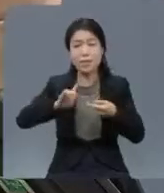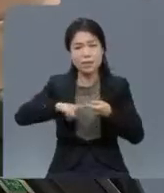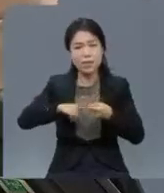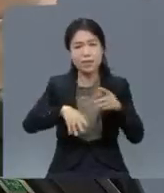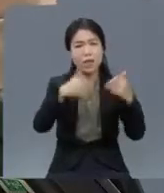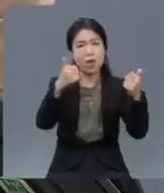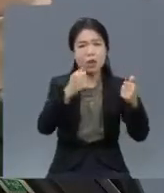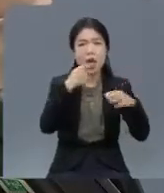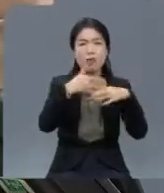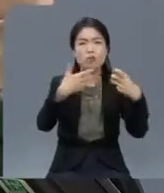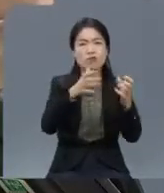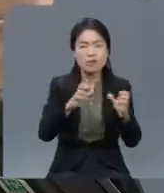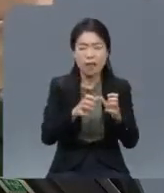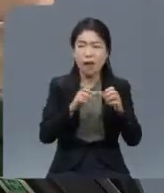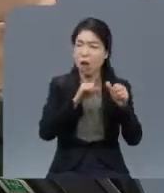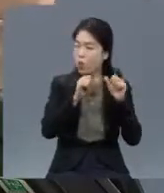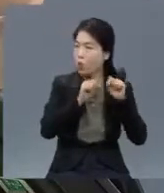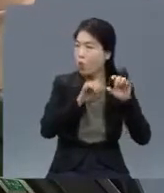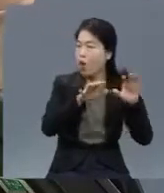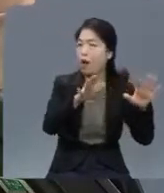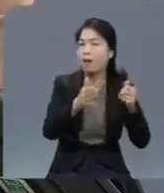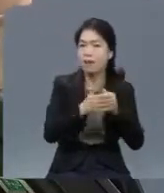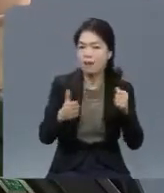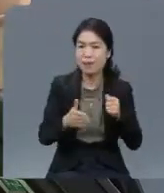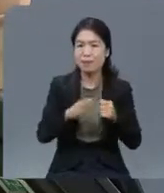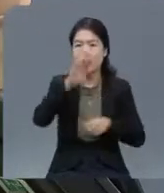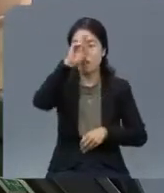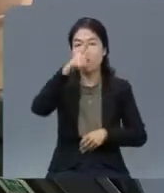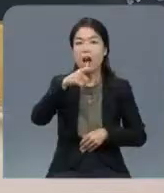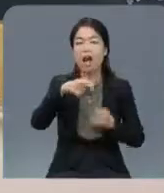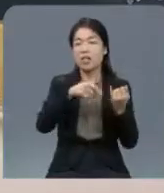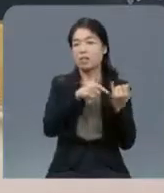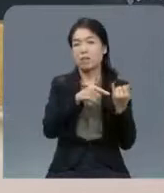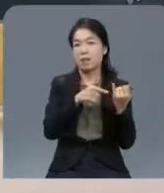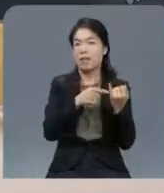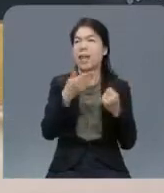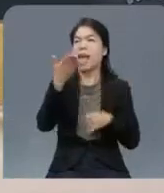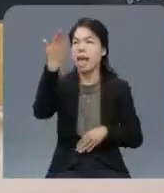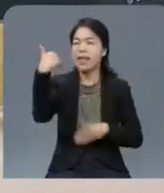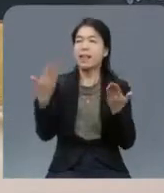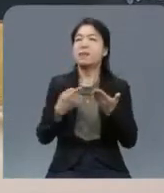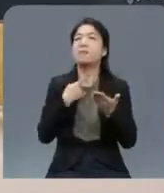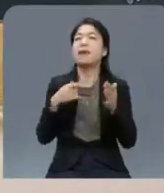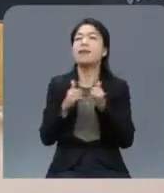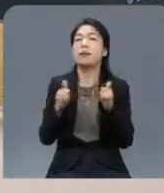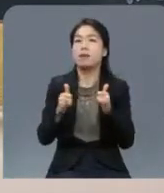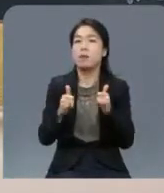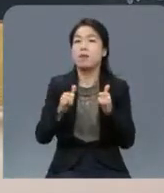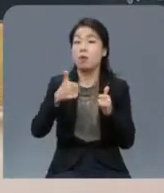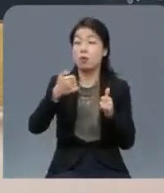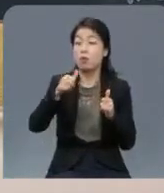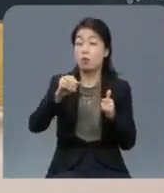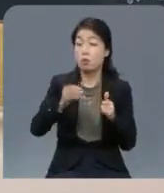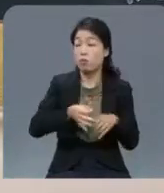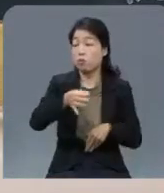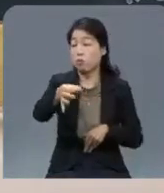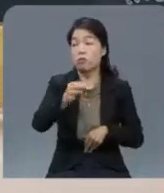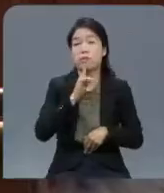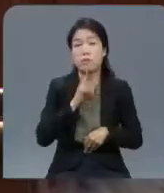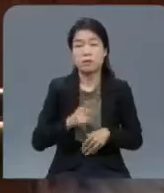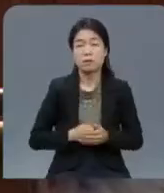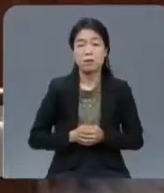의회와 민주당까지 알려지자 박 의원이 뒤늦게 기존 보좌관 B씨에게 차액을 전달한 것으로 확인됐다고